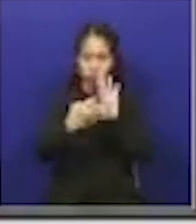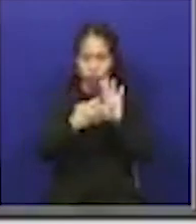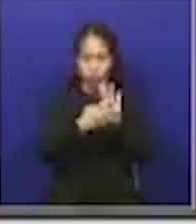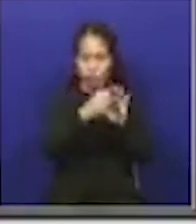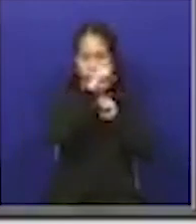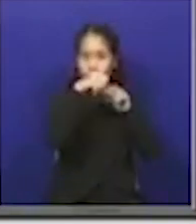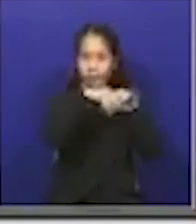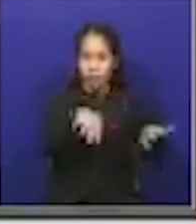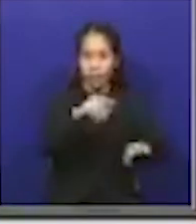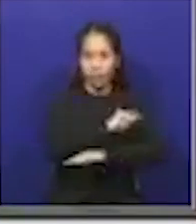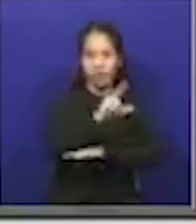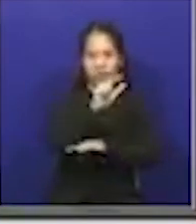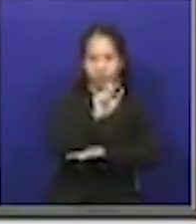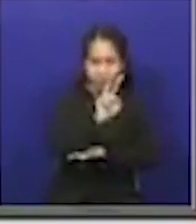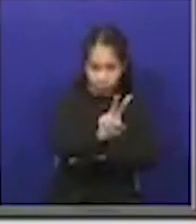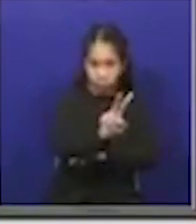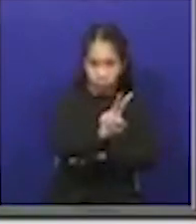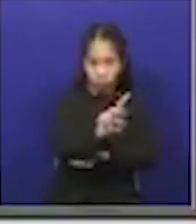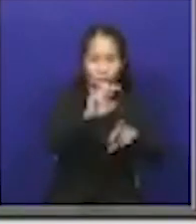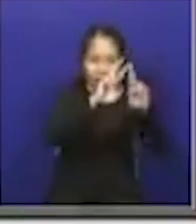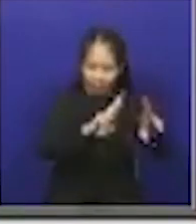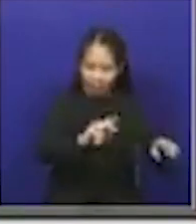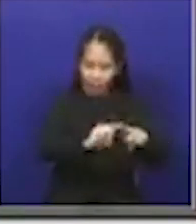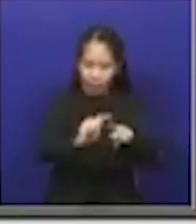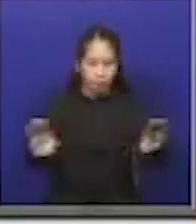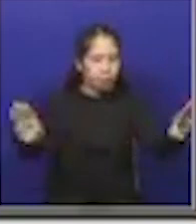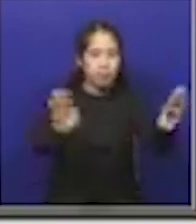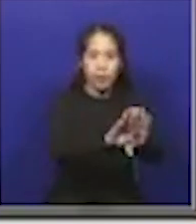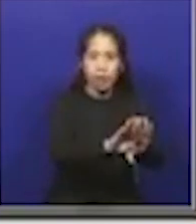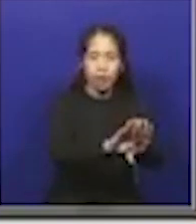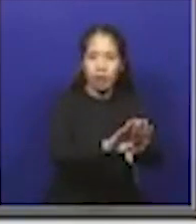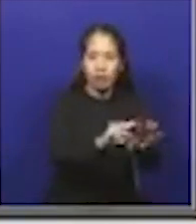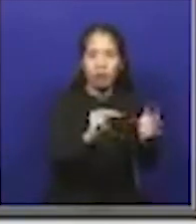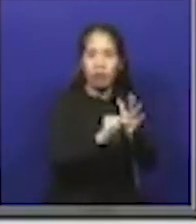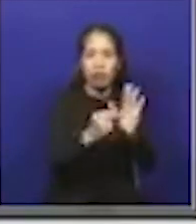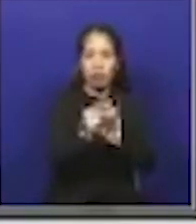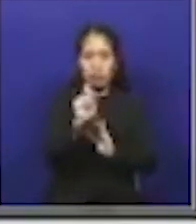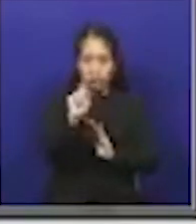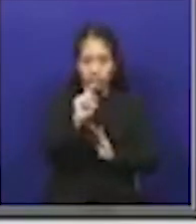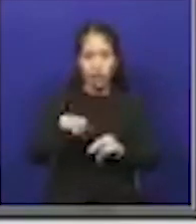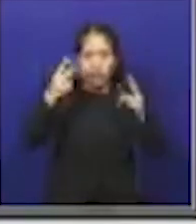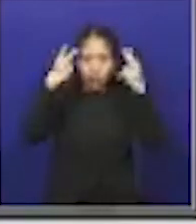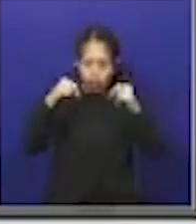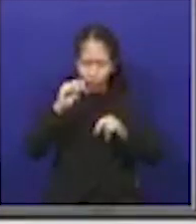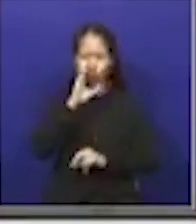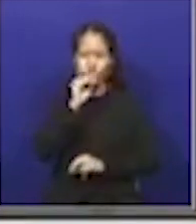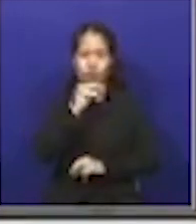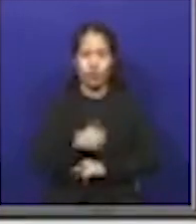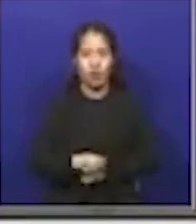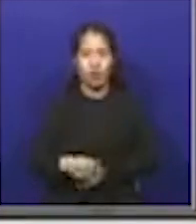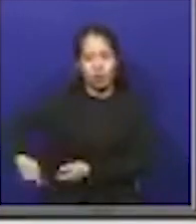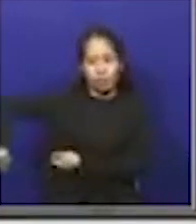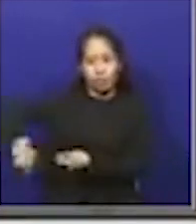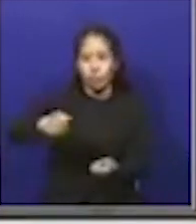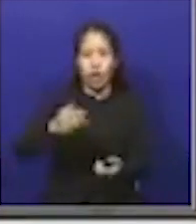ศ22ปิดกิจการทั้งหมดทั้งประเทศไทยท่านว่าเกิดอะไรขึ้นก็นายกบอกว่าไม่ให้หยุดสงกร